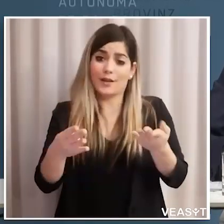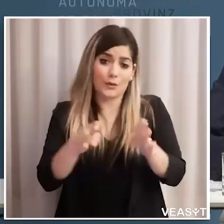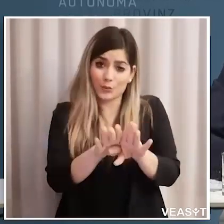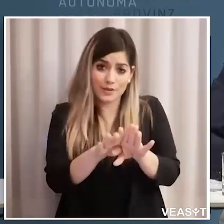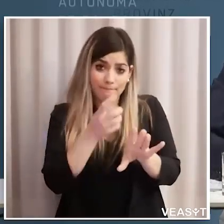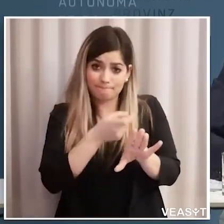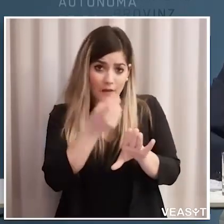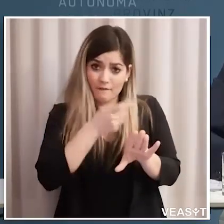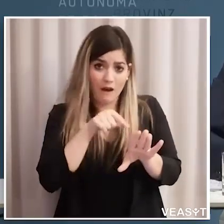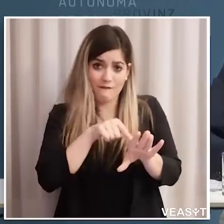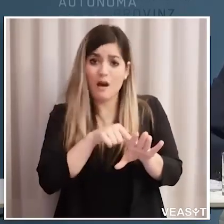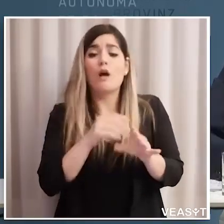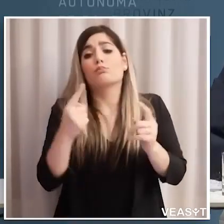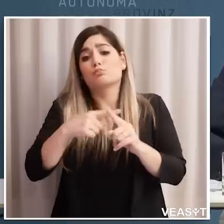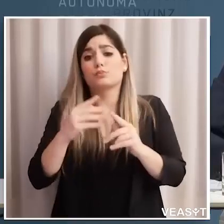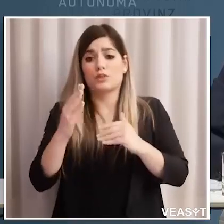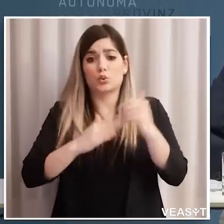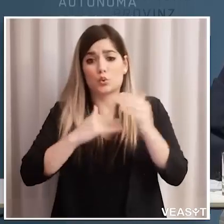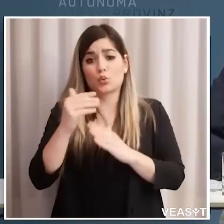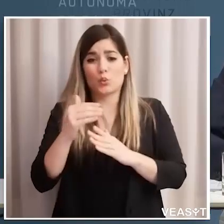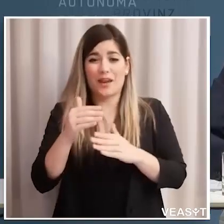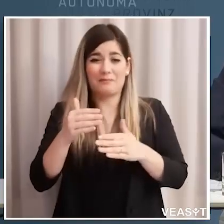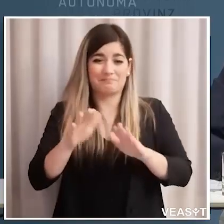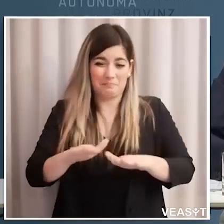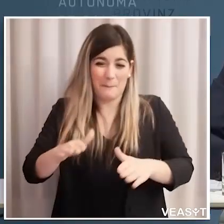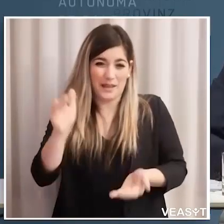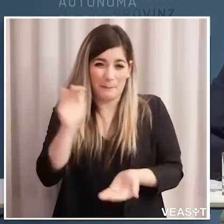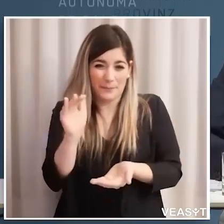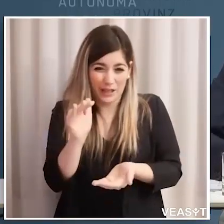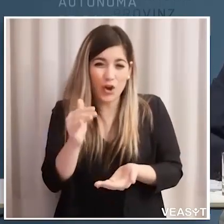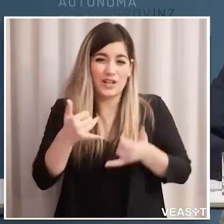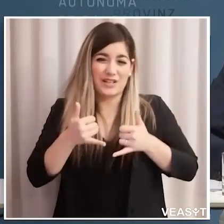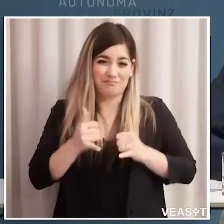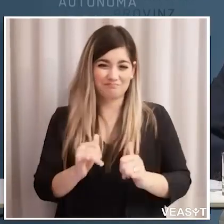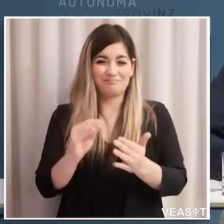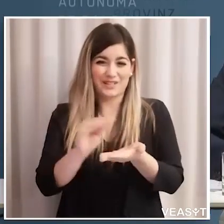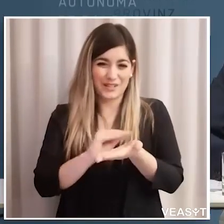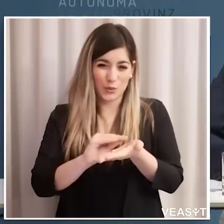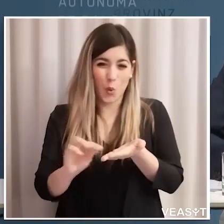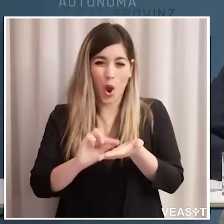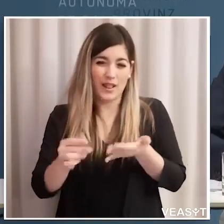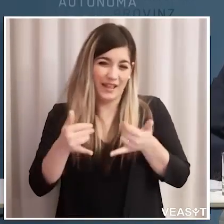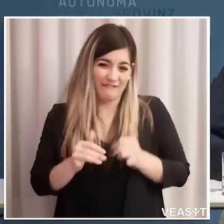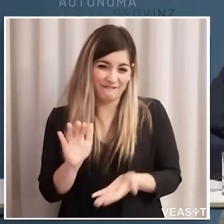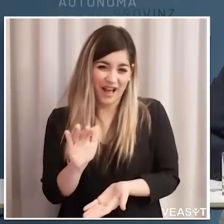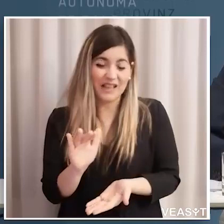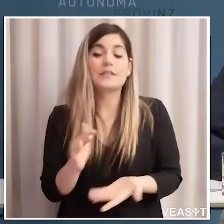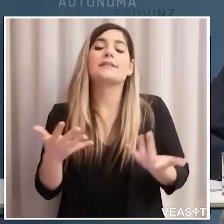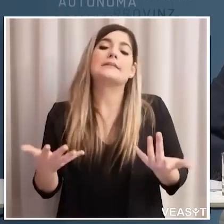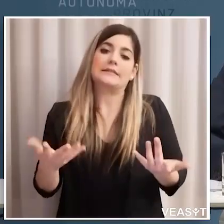le scuole e anche le strutture per la prima infanzia, anche le scuole dell'infanzia, e perciò con